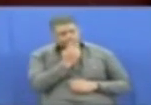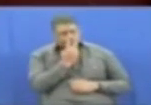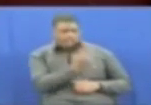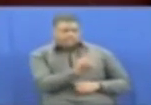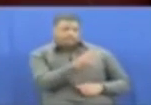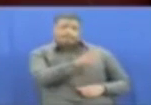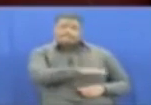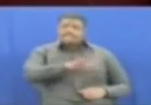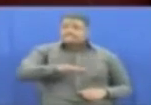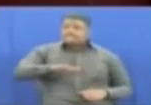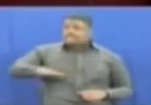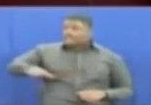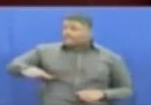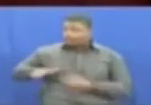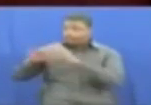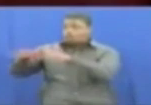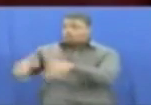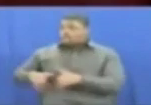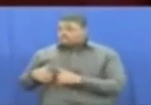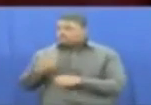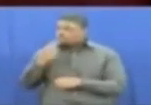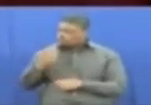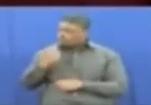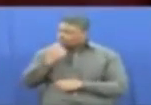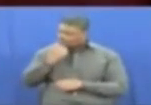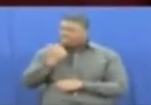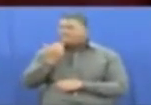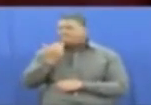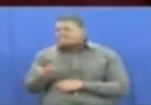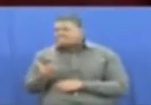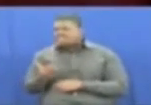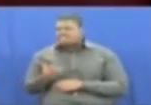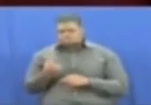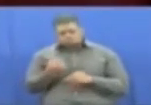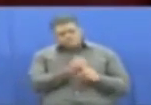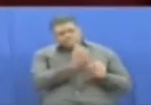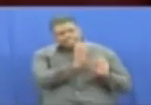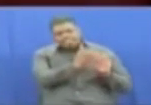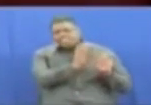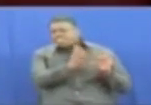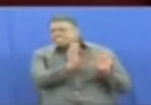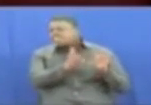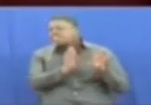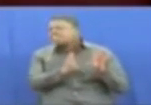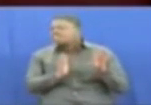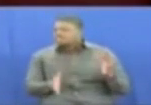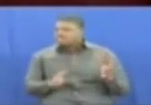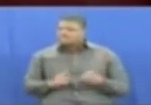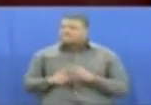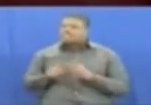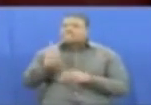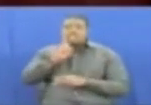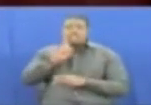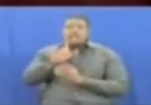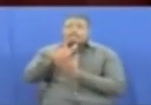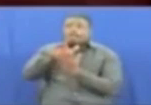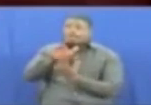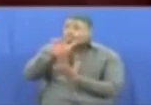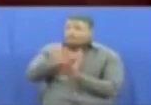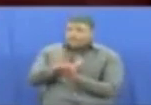katika mazingira yetu, na tukaona tuje na hii modo ambayo tunajaribu kuipractice. Kwa hiyo na wenzetu kila watu mahali